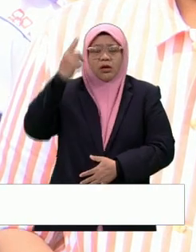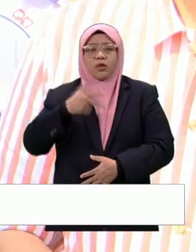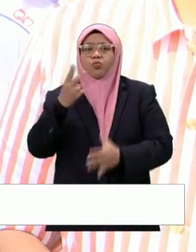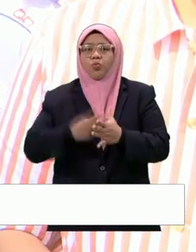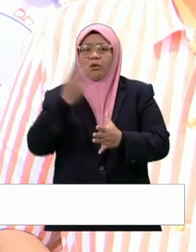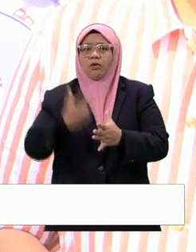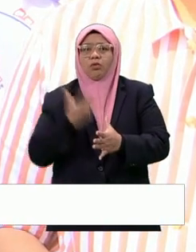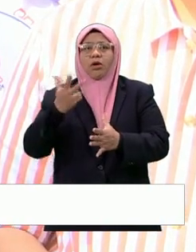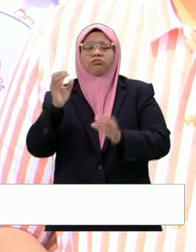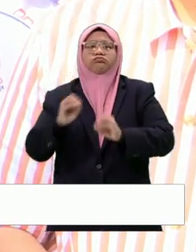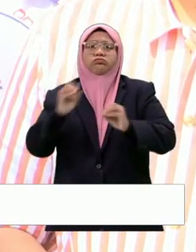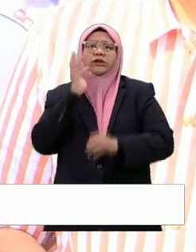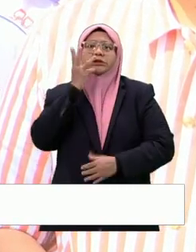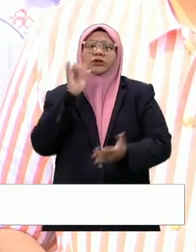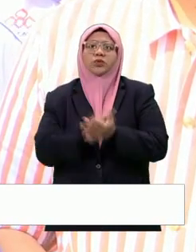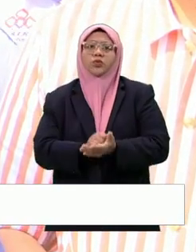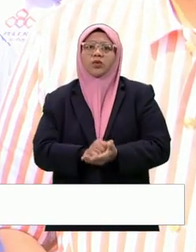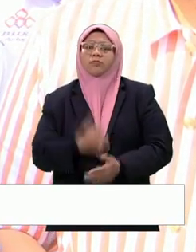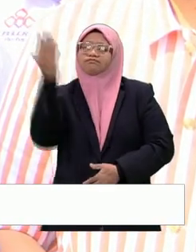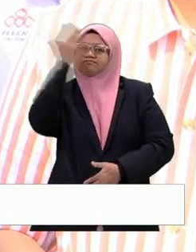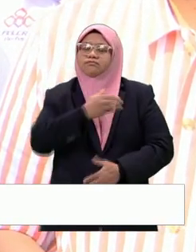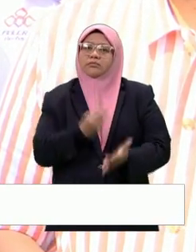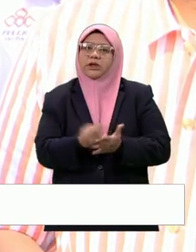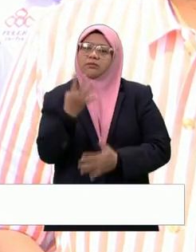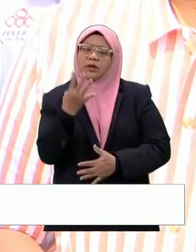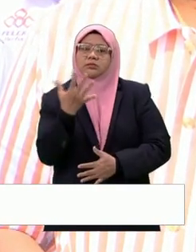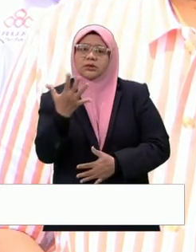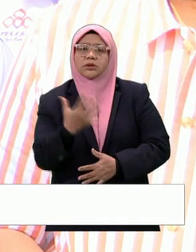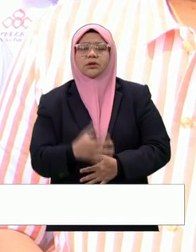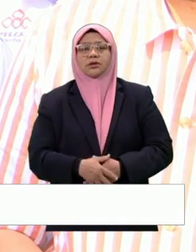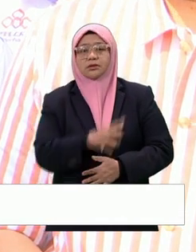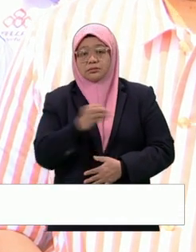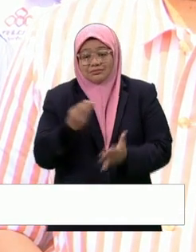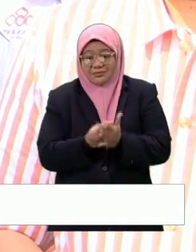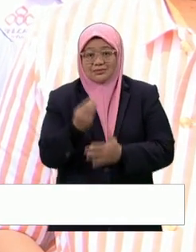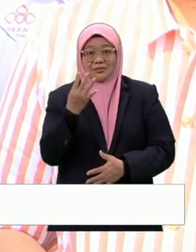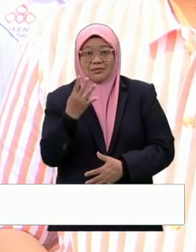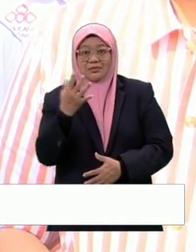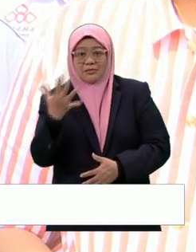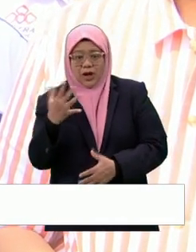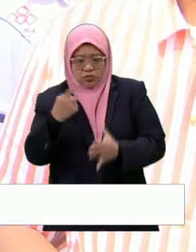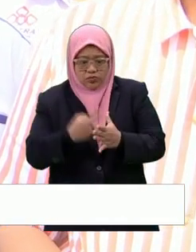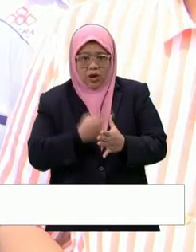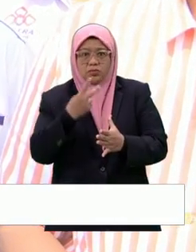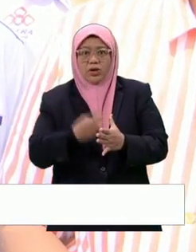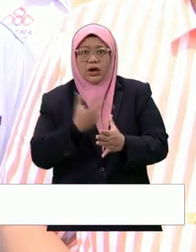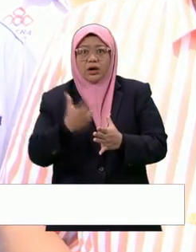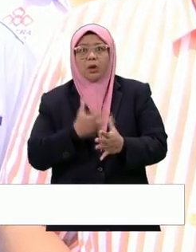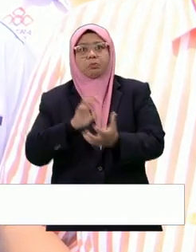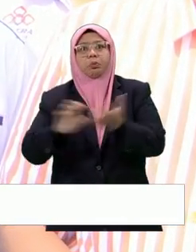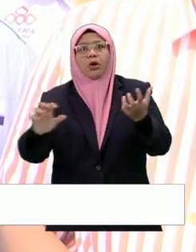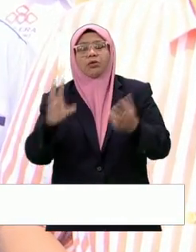beras tak ada merekaereka beli 4empat L kampit bila 4 l kampit itu kalau sampai du t bulan beras itu pun akan